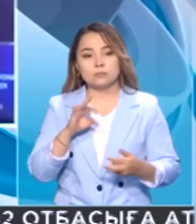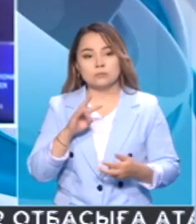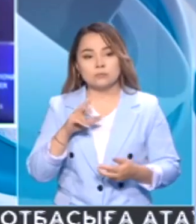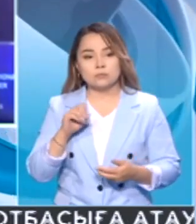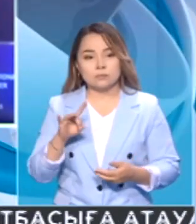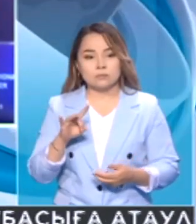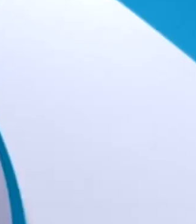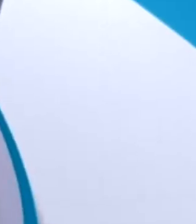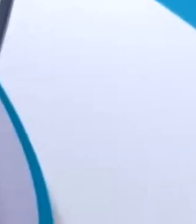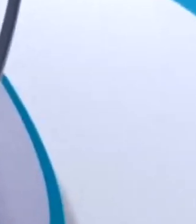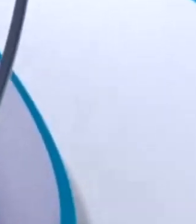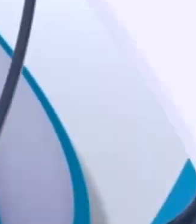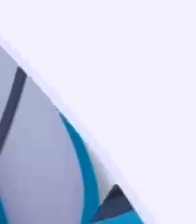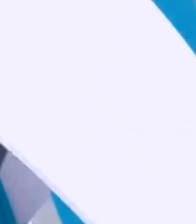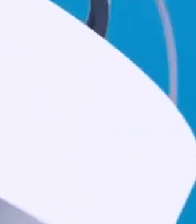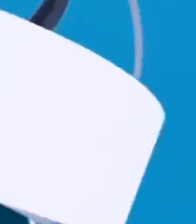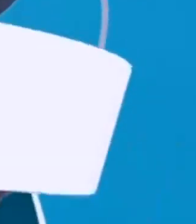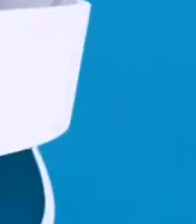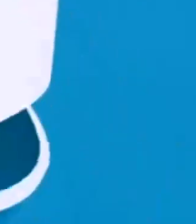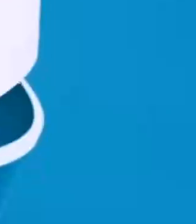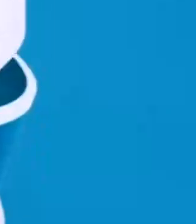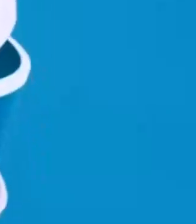болатын.